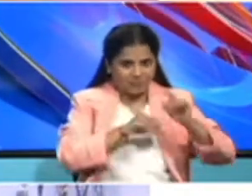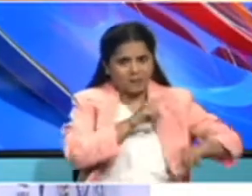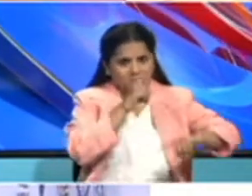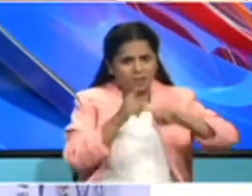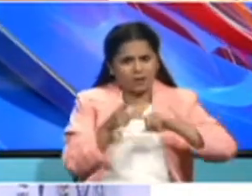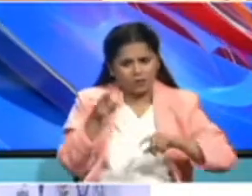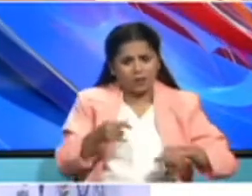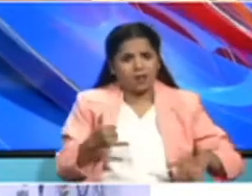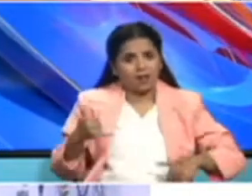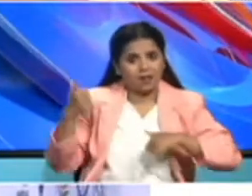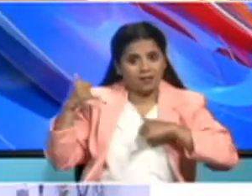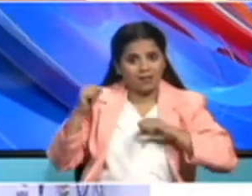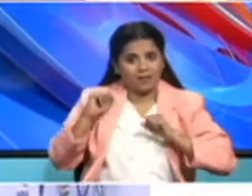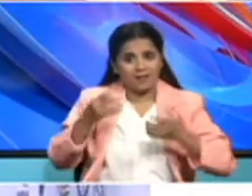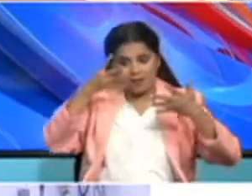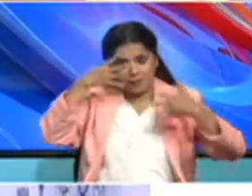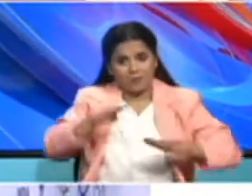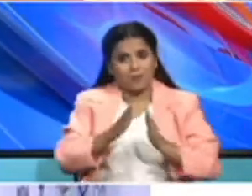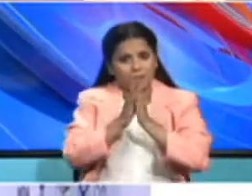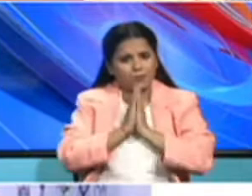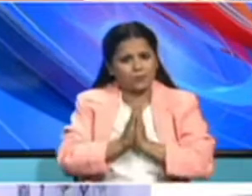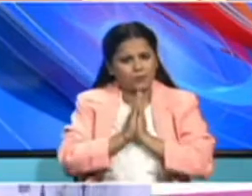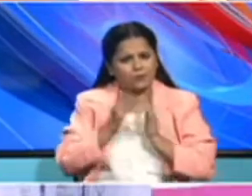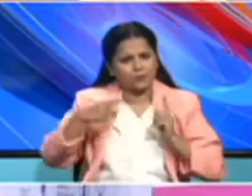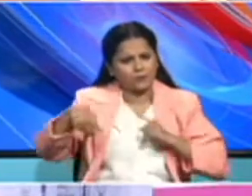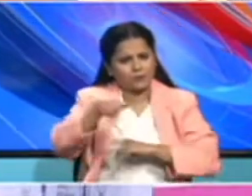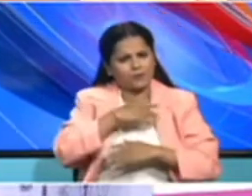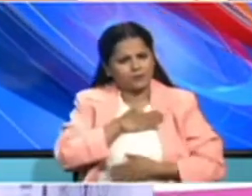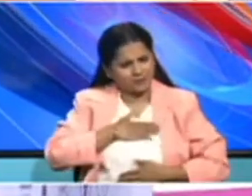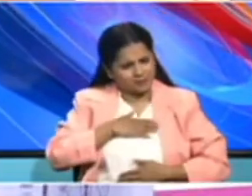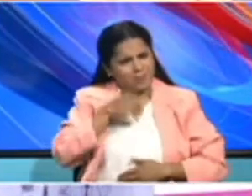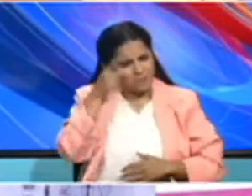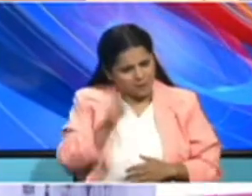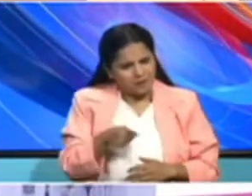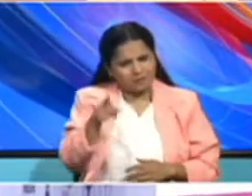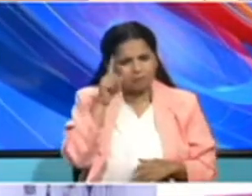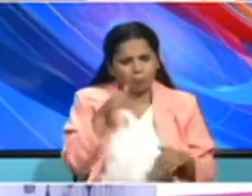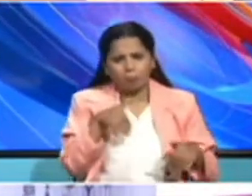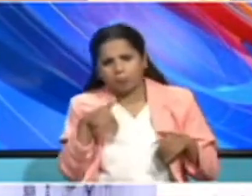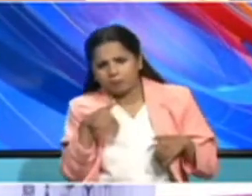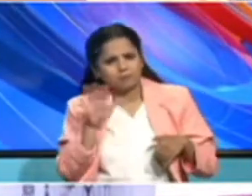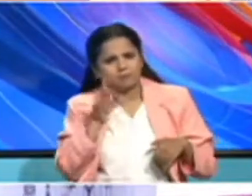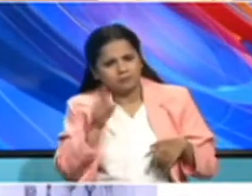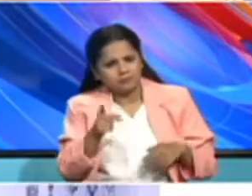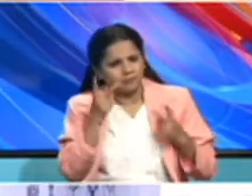यहां नवरात्रि आयोजन का भी आनंद जरूर लीजिए।